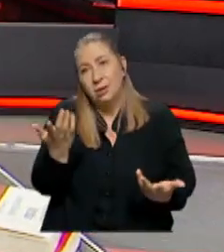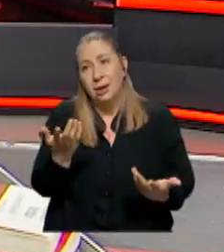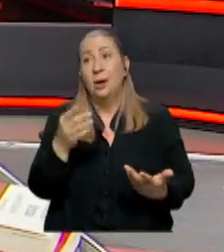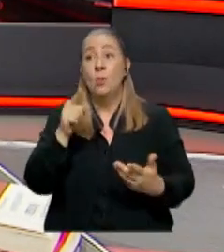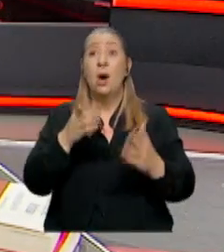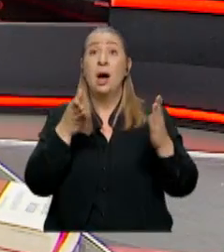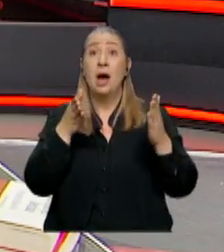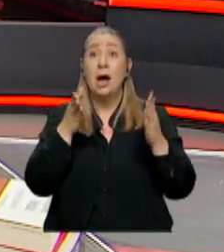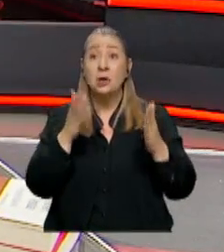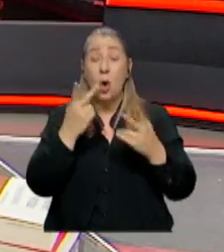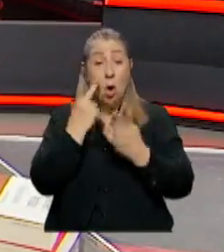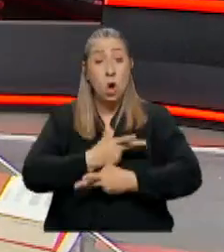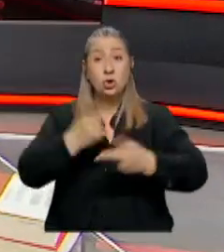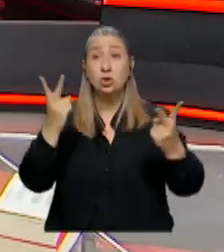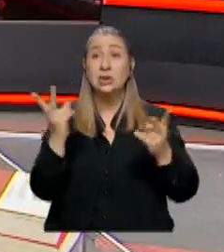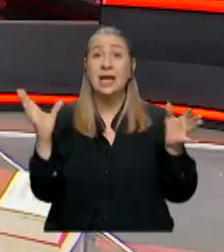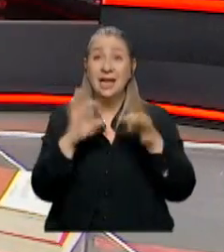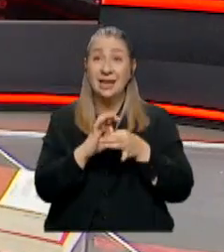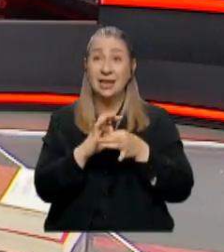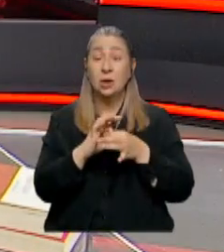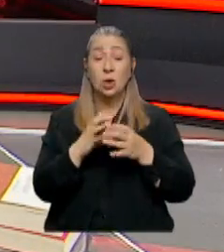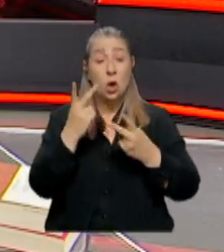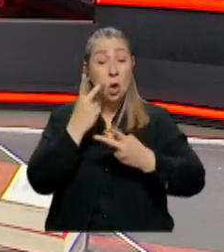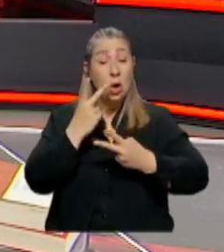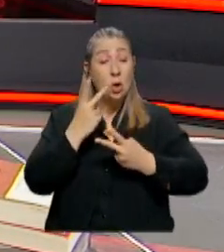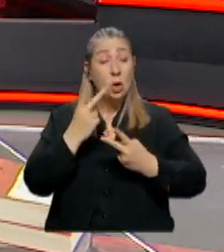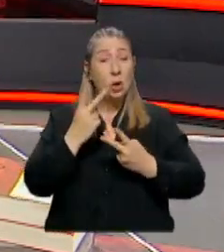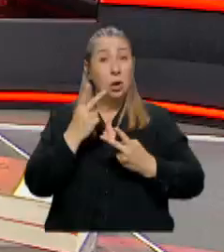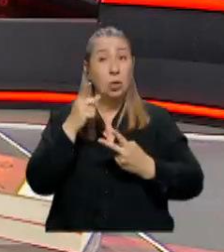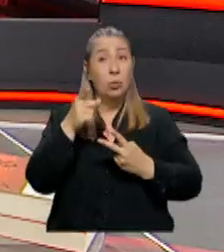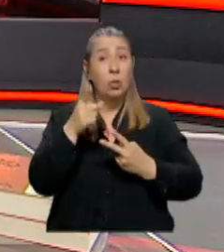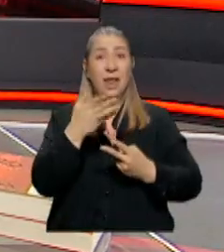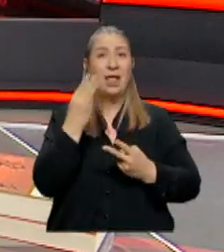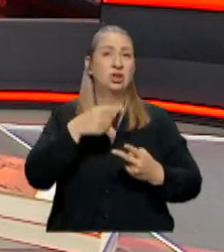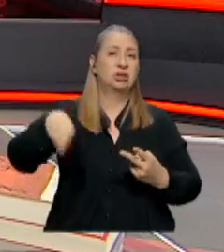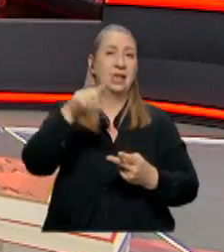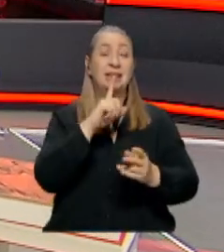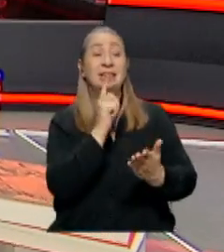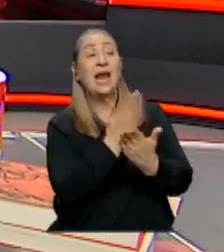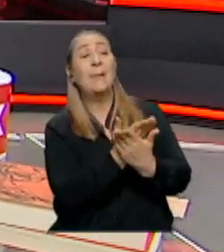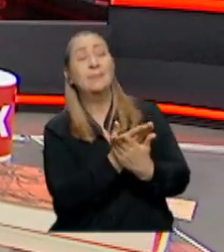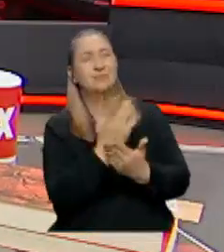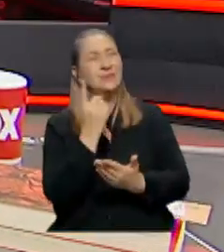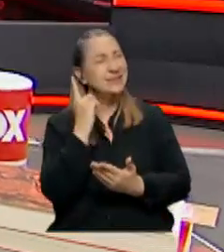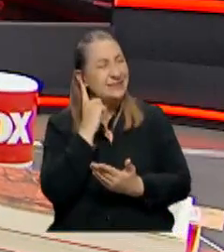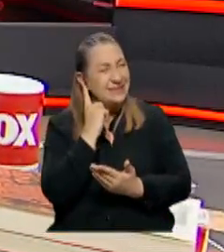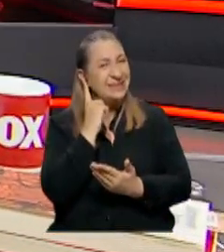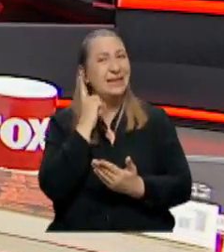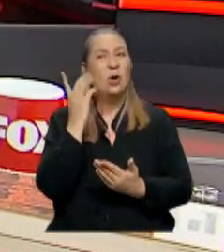Bu arada da özgürlükle ilgili, hürriyetle ilgili bu gençlerin taleplerine kulak verilmesini